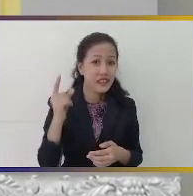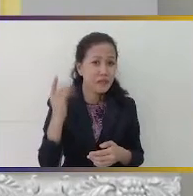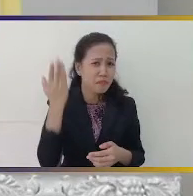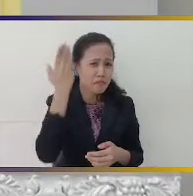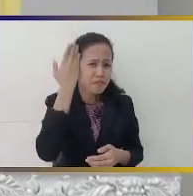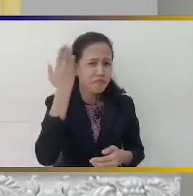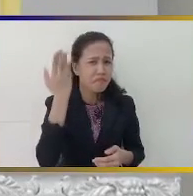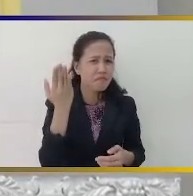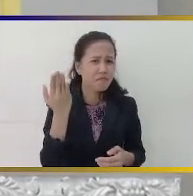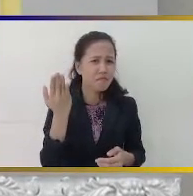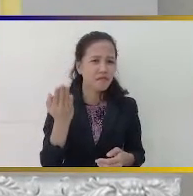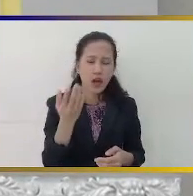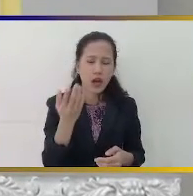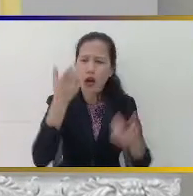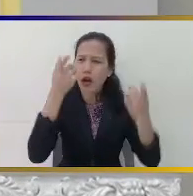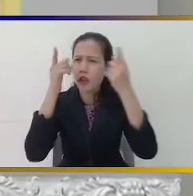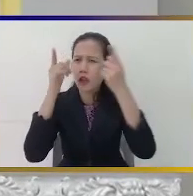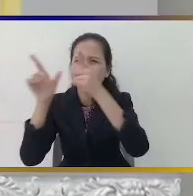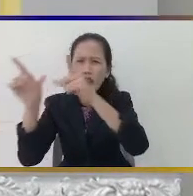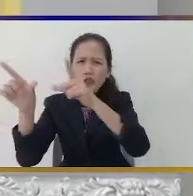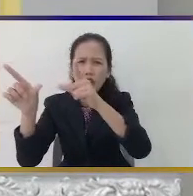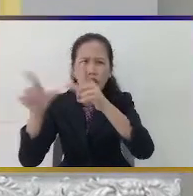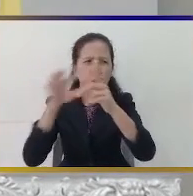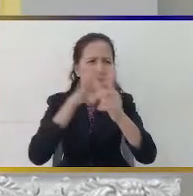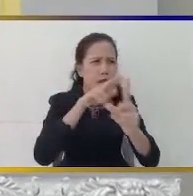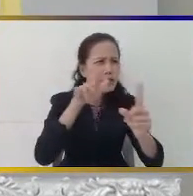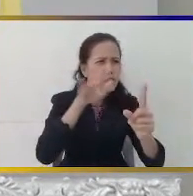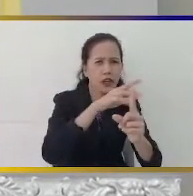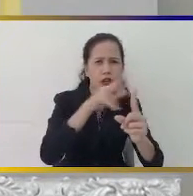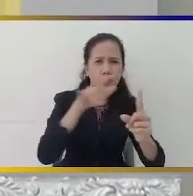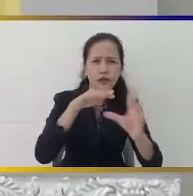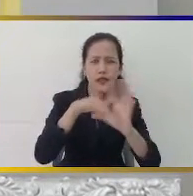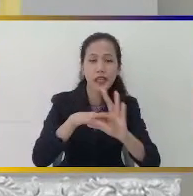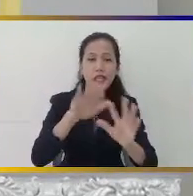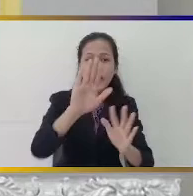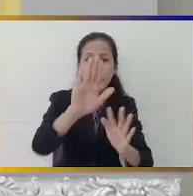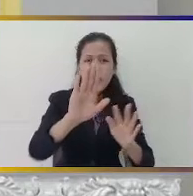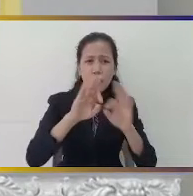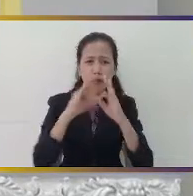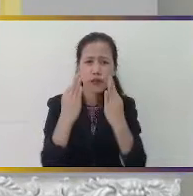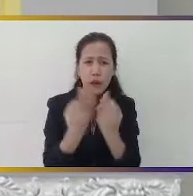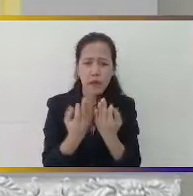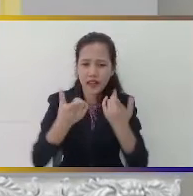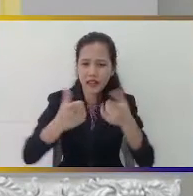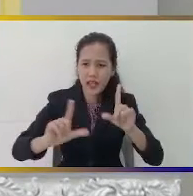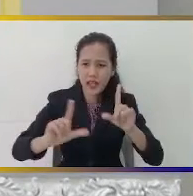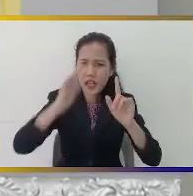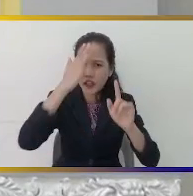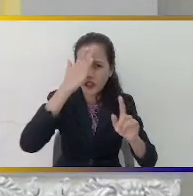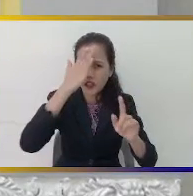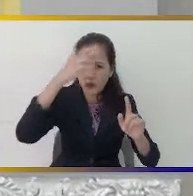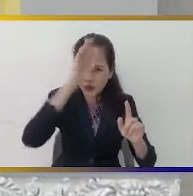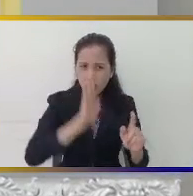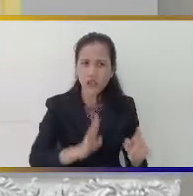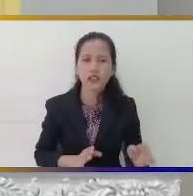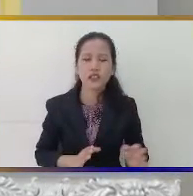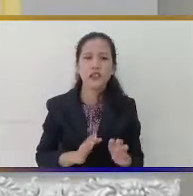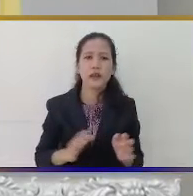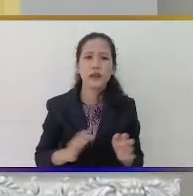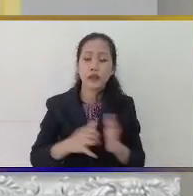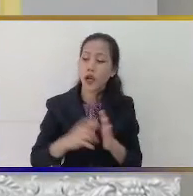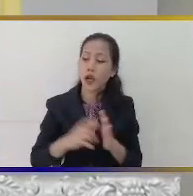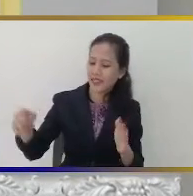See? Look around, kapatid. Sa tahanan po natin, ipakilala natin, pagsabihin natin, ang Diyos ang nagbigay